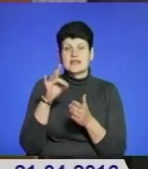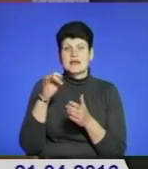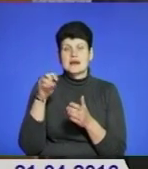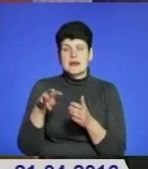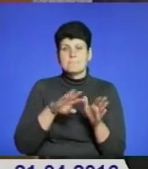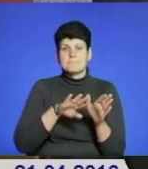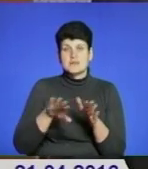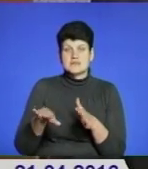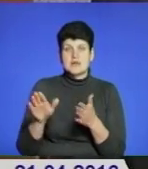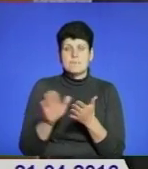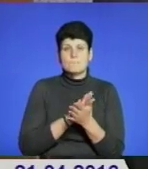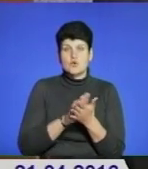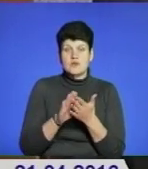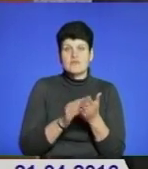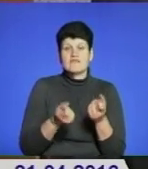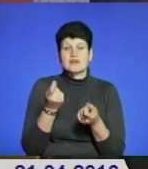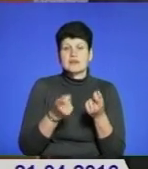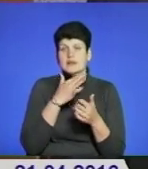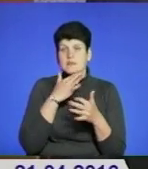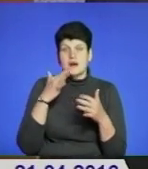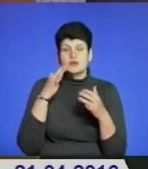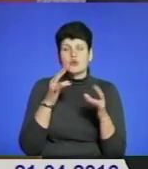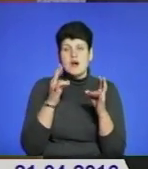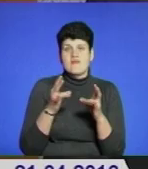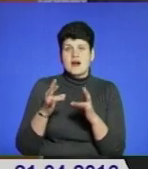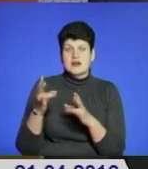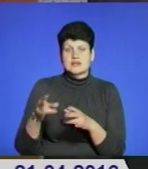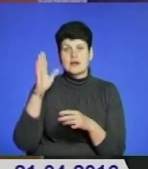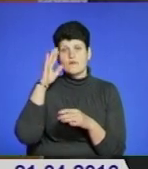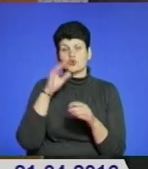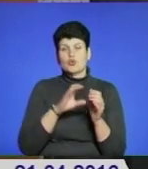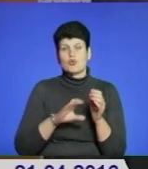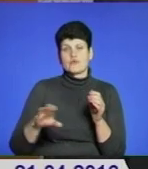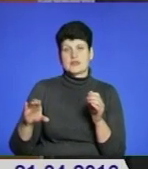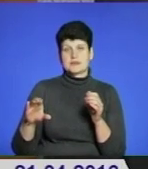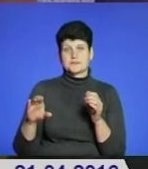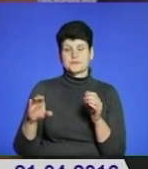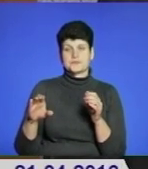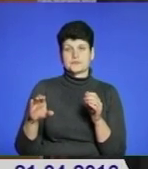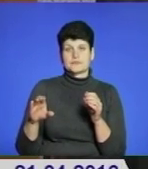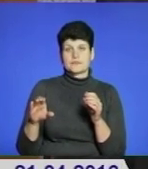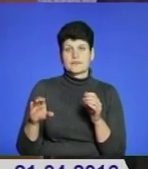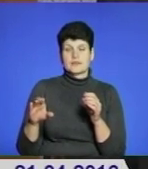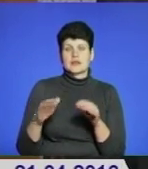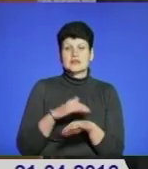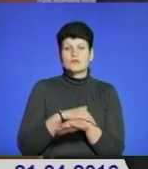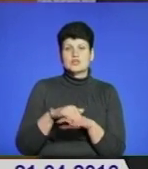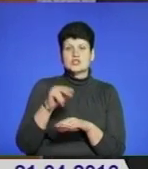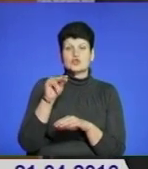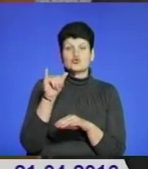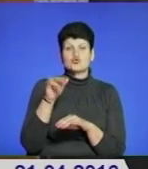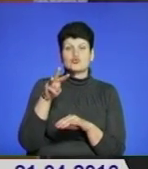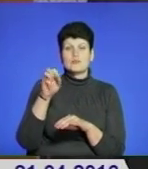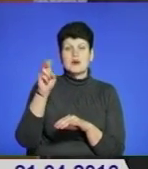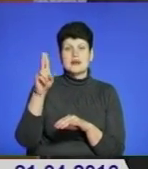промивки зараз виникли багато аварій на водопровідній мережі. На вулиці Чумацькій,